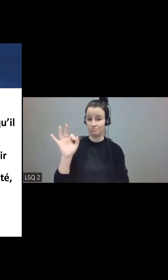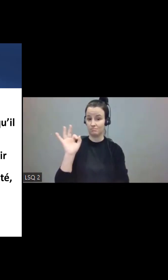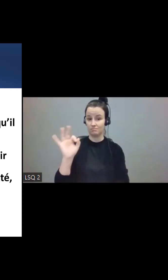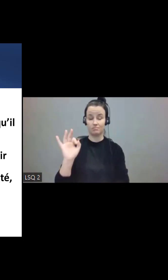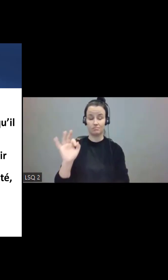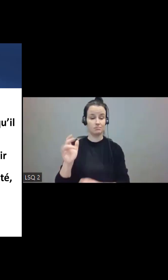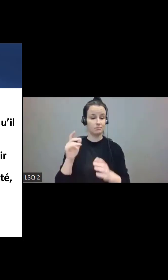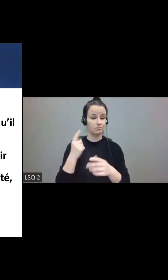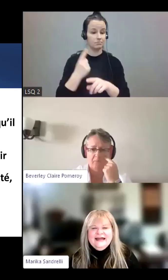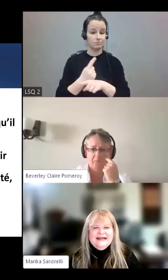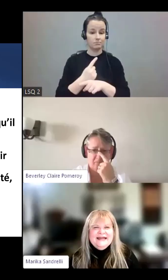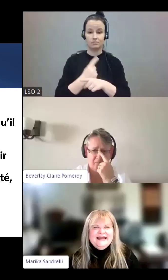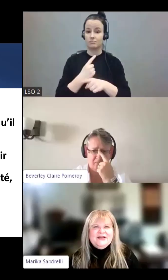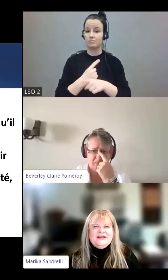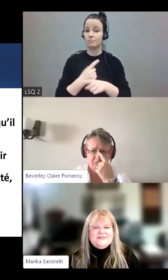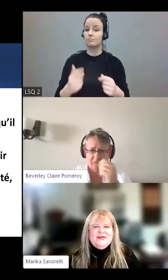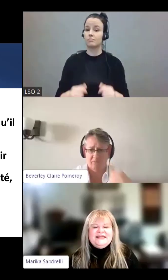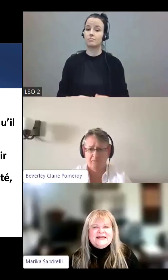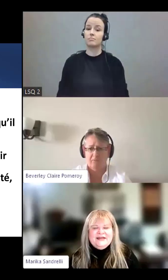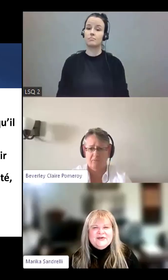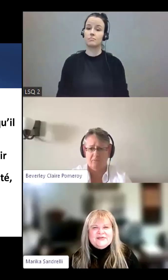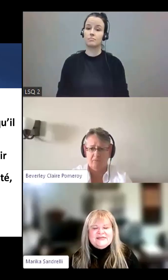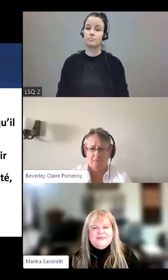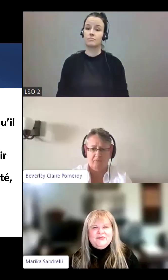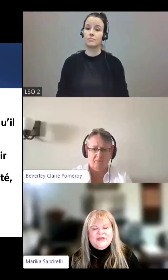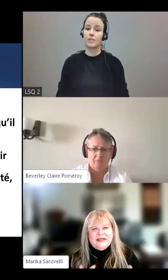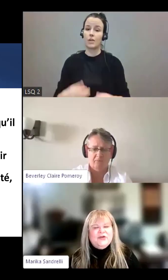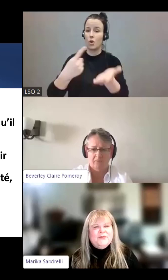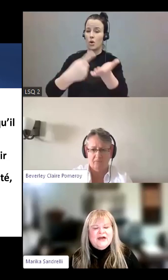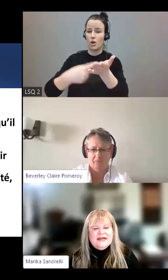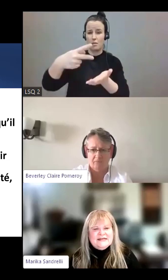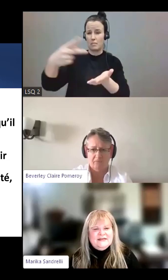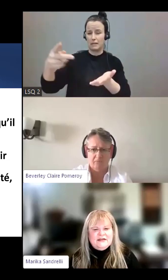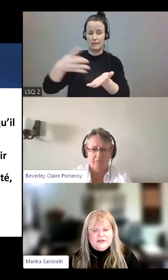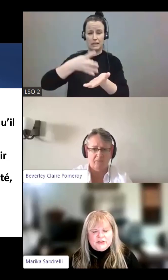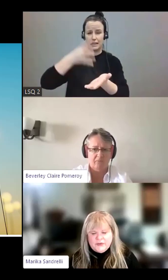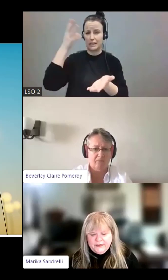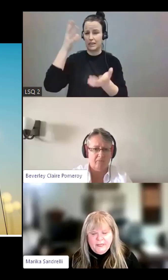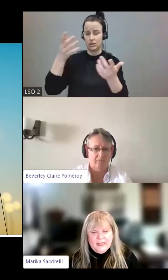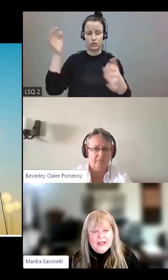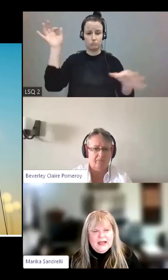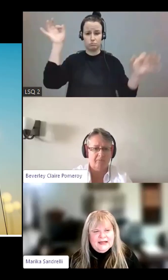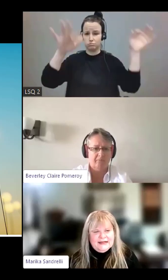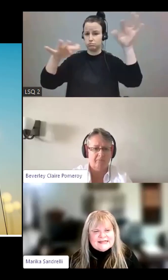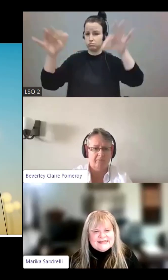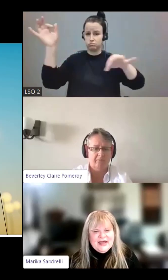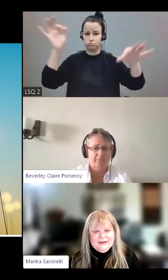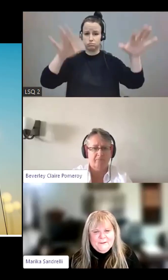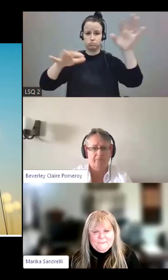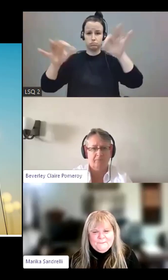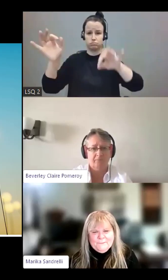commentaires, pas seulement d'humaniser l'individu. Prochaine diapo.